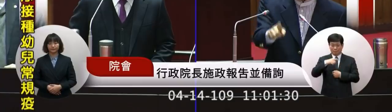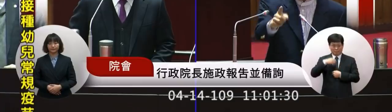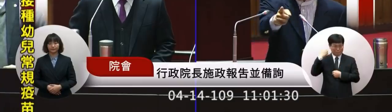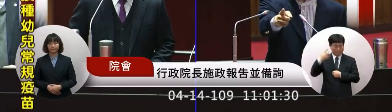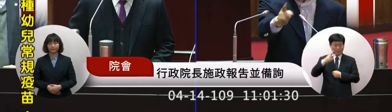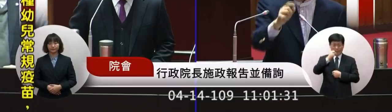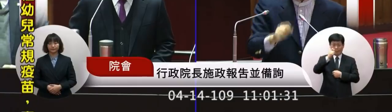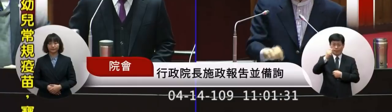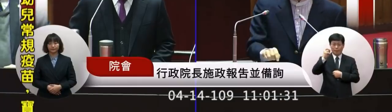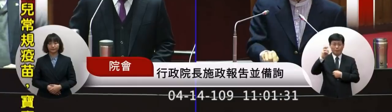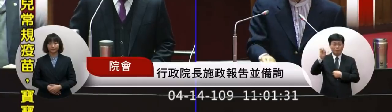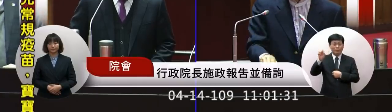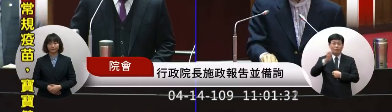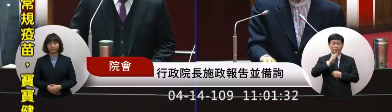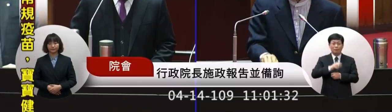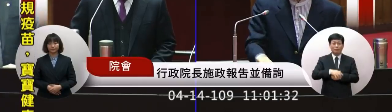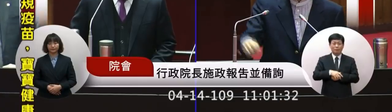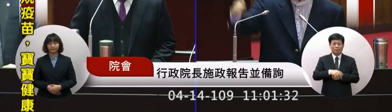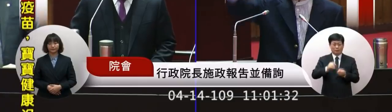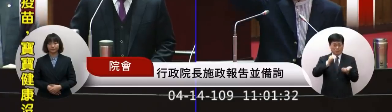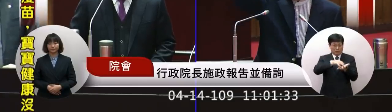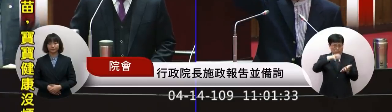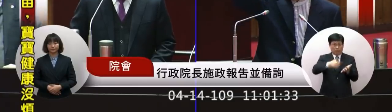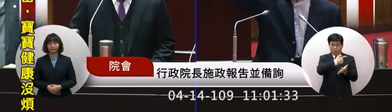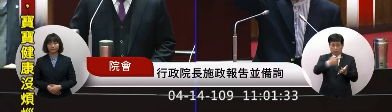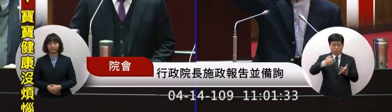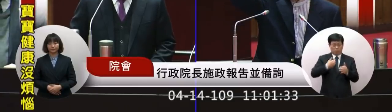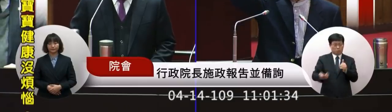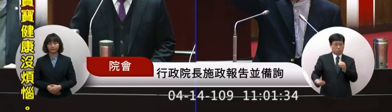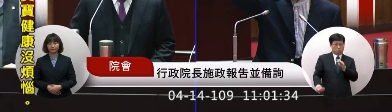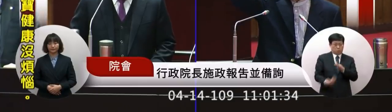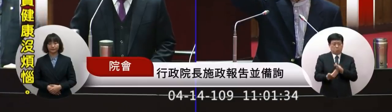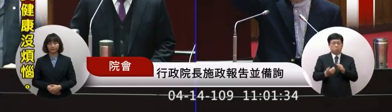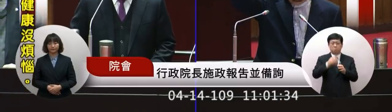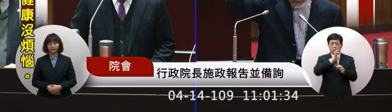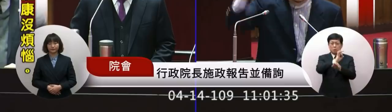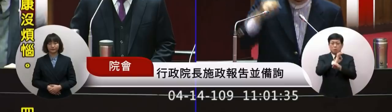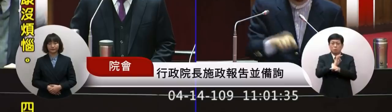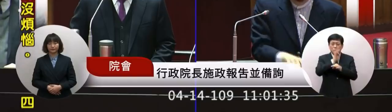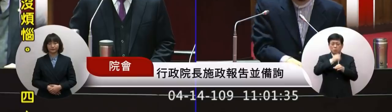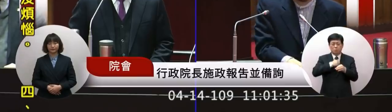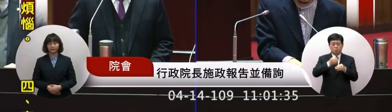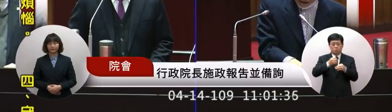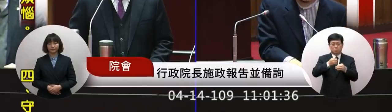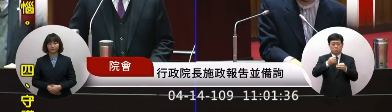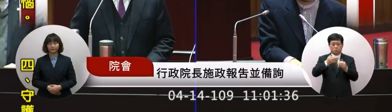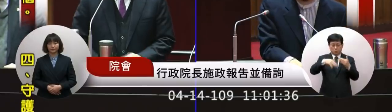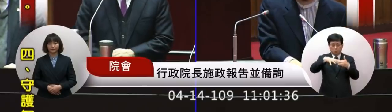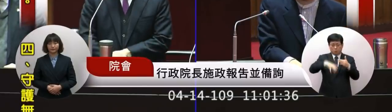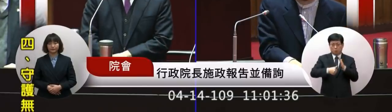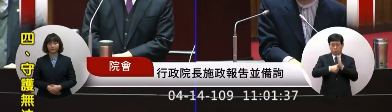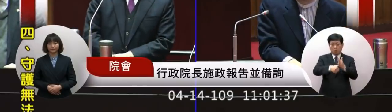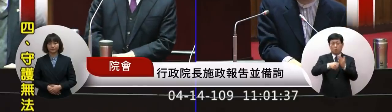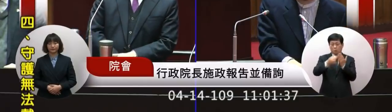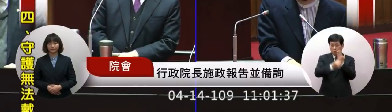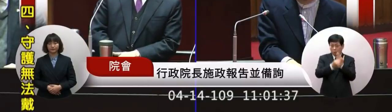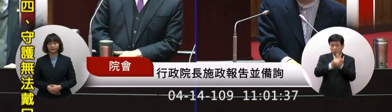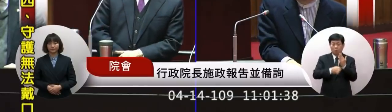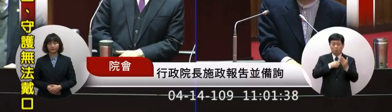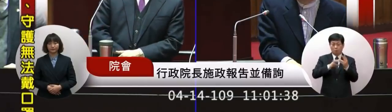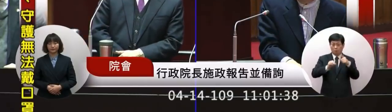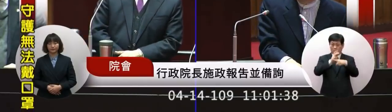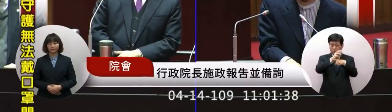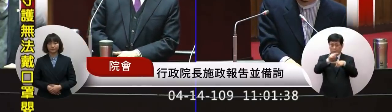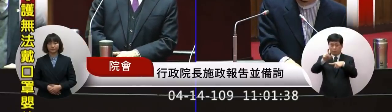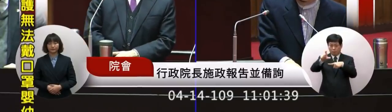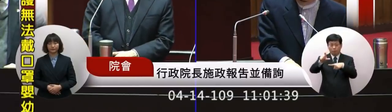志 ，Nature 我想念清楚，医界里面最 top 的学术期刊啊。30-60%新冠